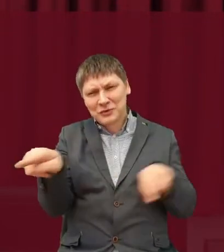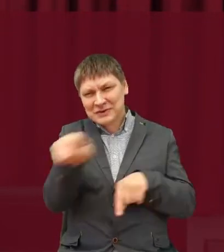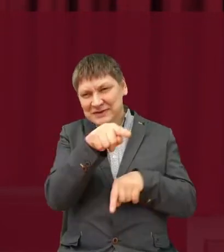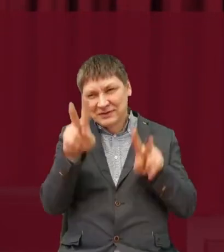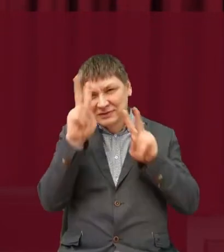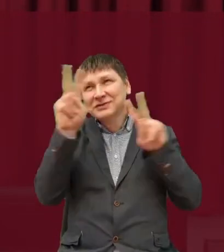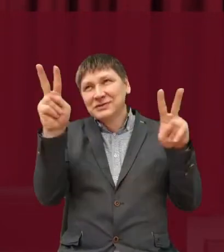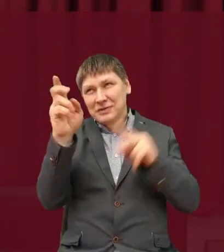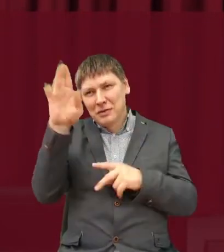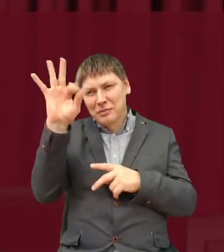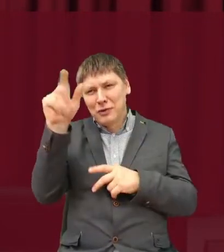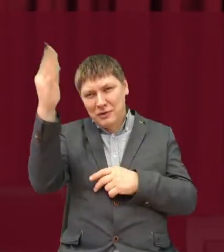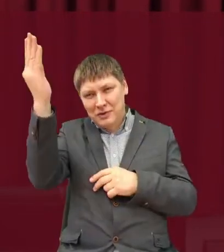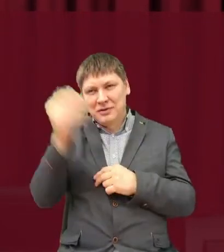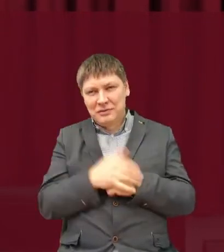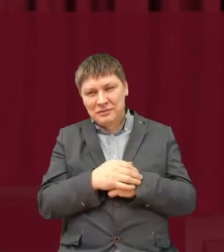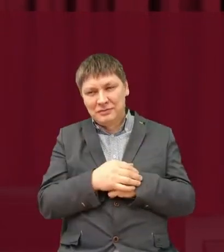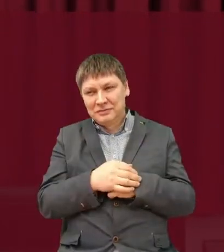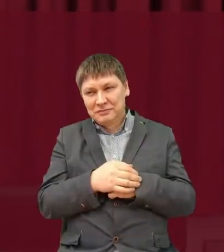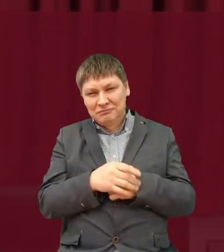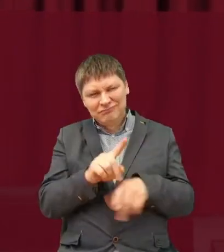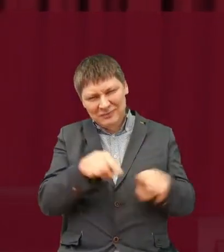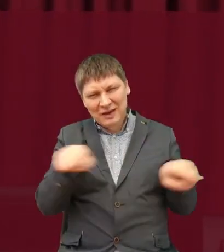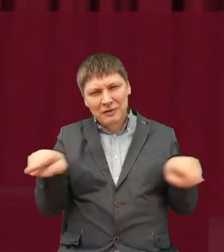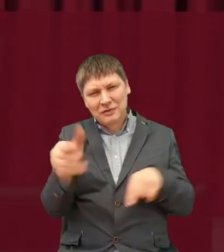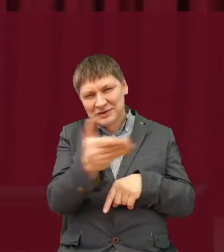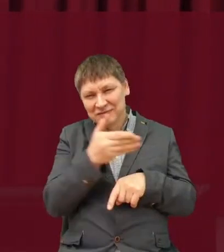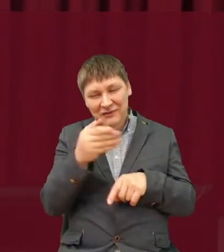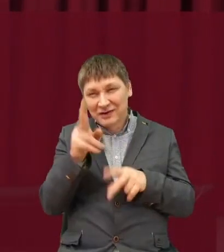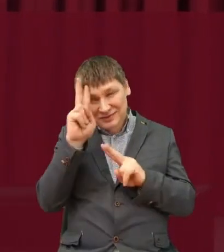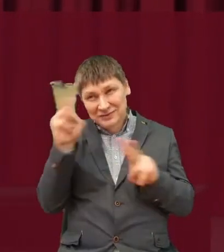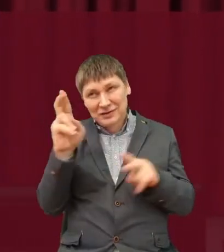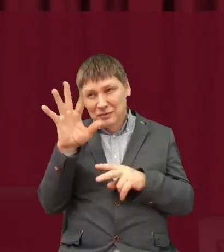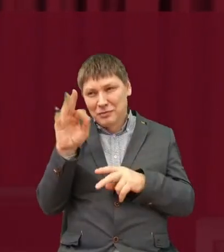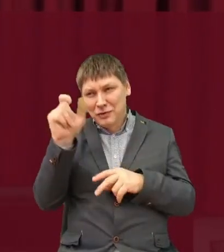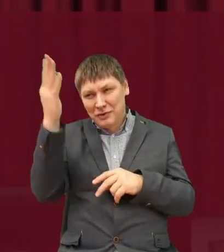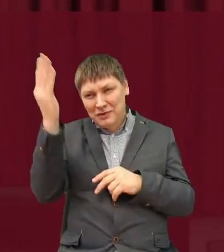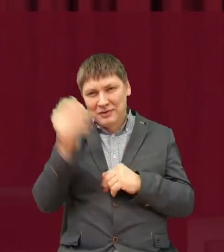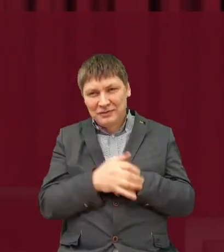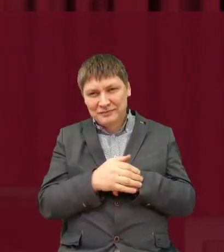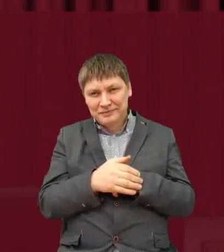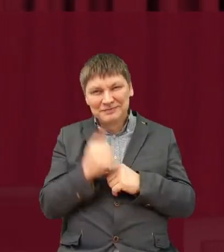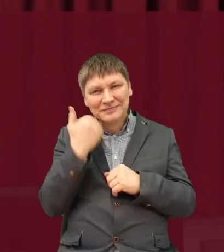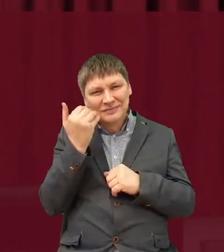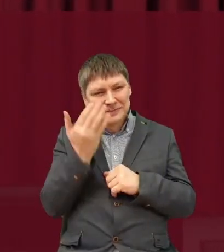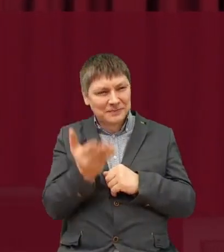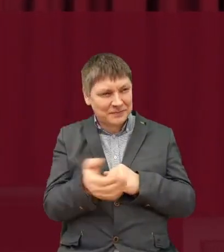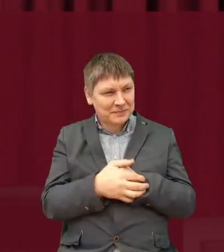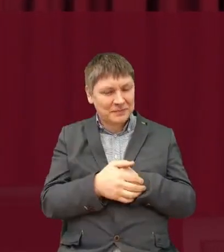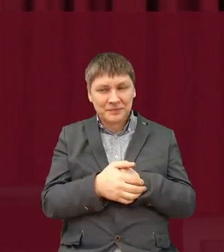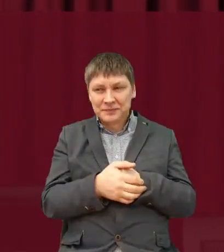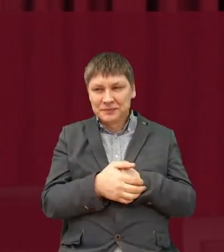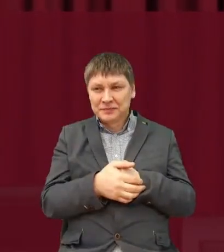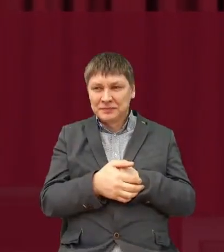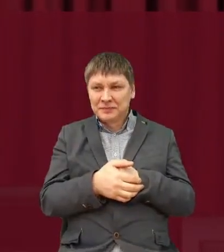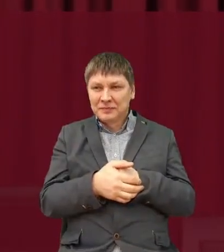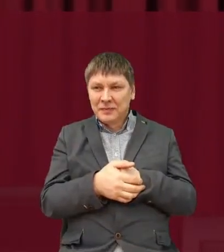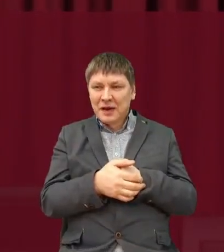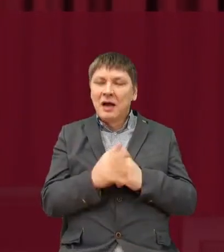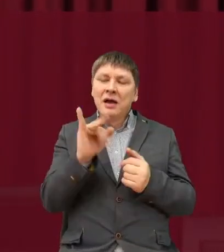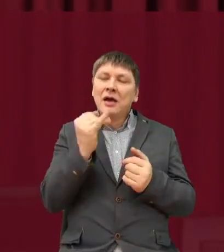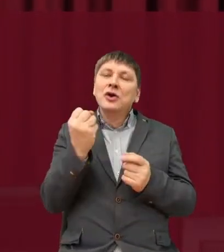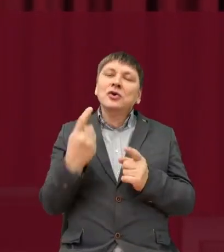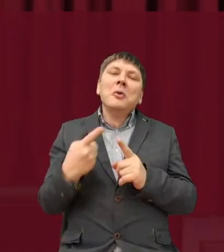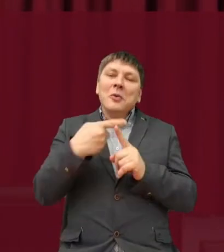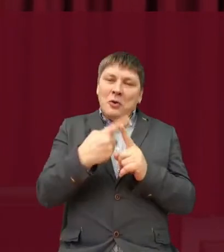знают Бога стыду вашему скажу Некоторые из вас не знают Бога еще